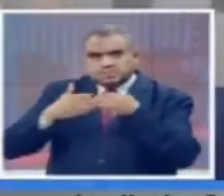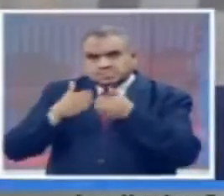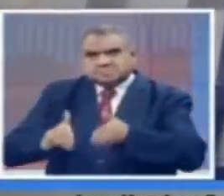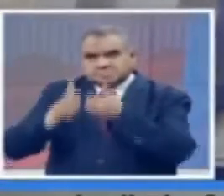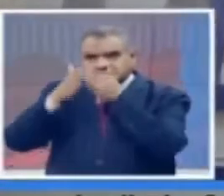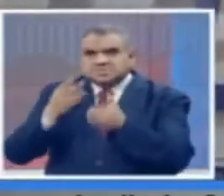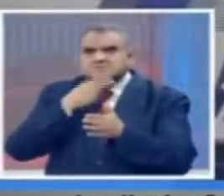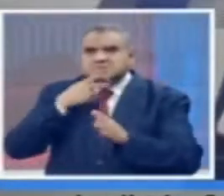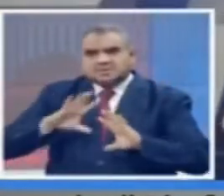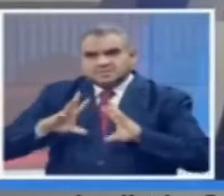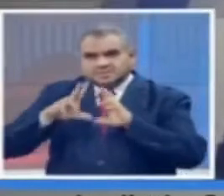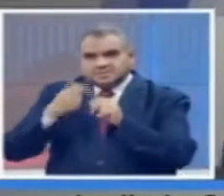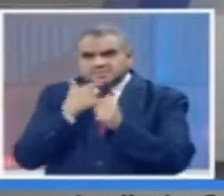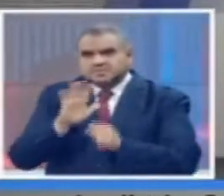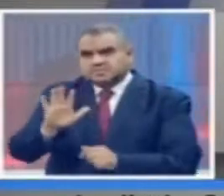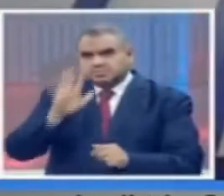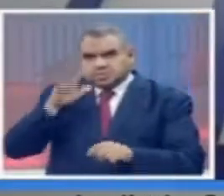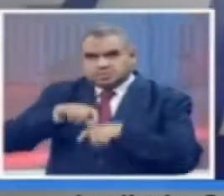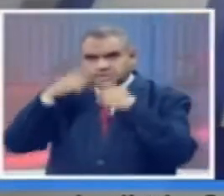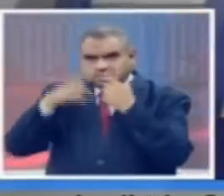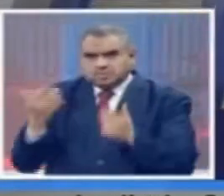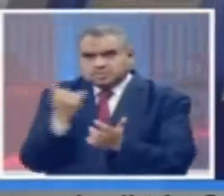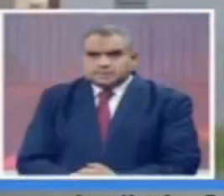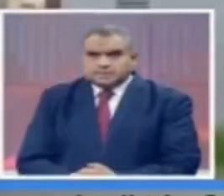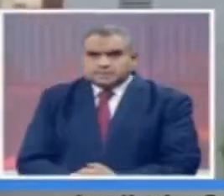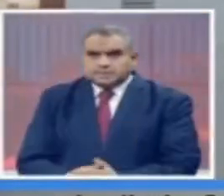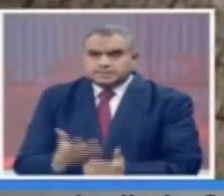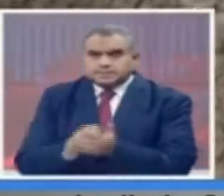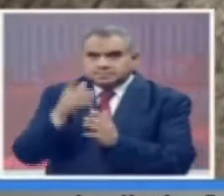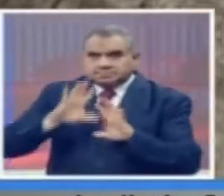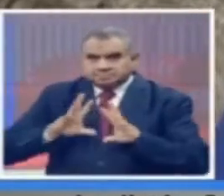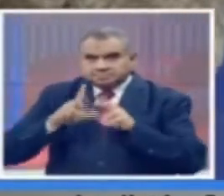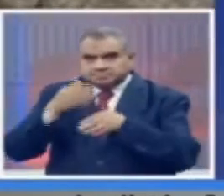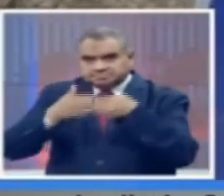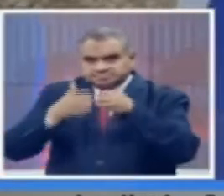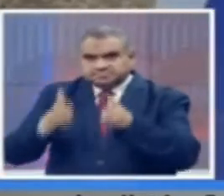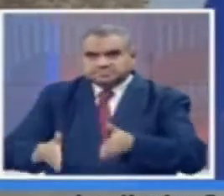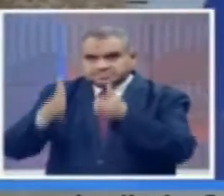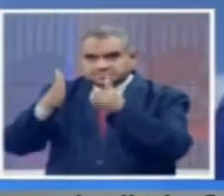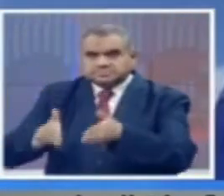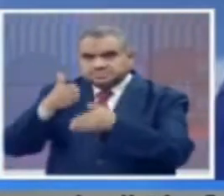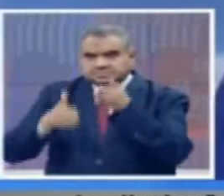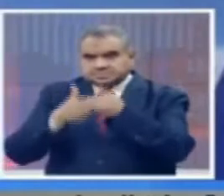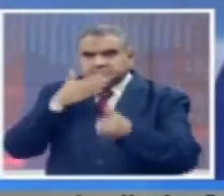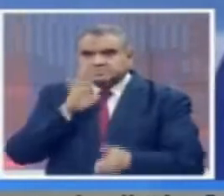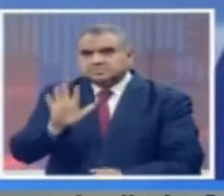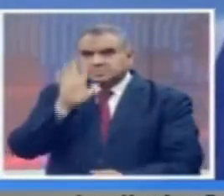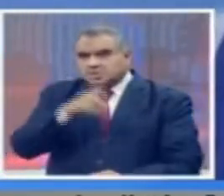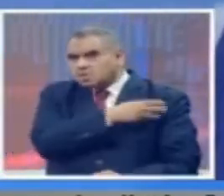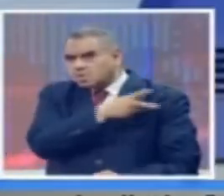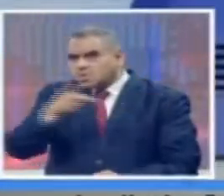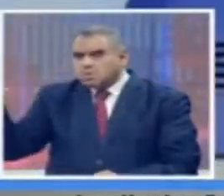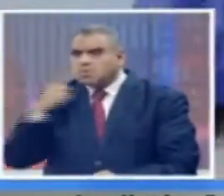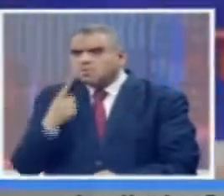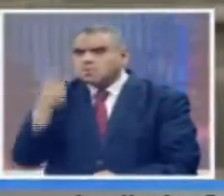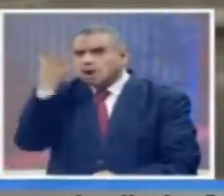النهضة الإنشائية والحضارية الكبيرة التي تشهدها البلاد. التطوير شمل وضع نموذج معماري واحد لكافة الأقسام